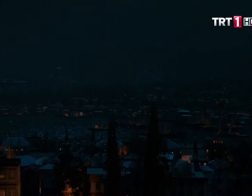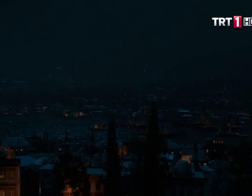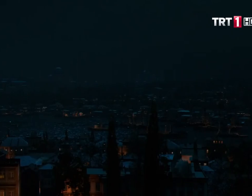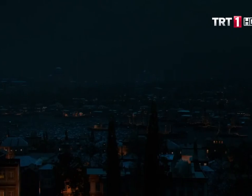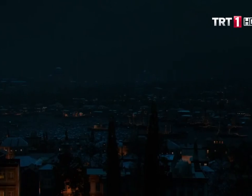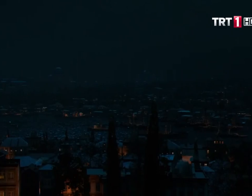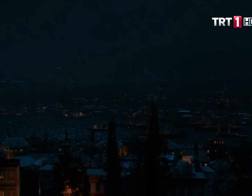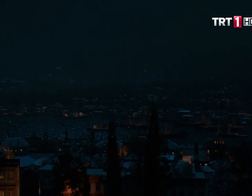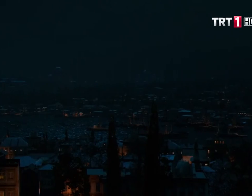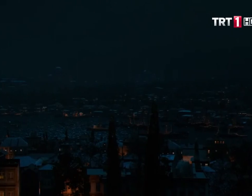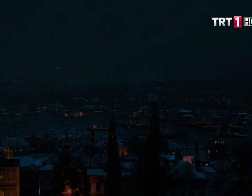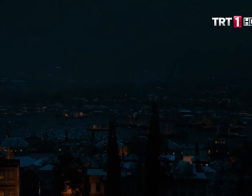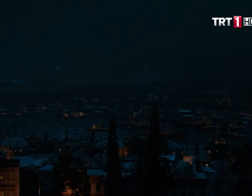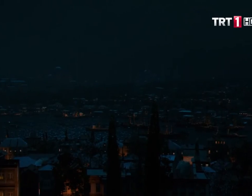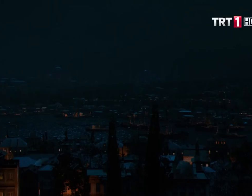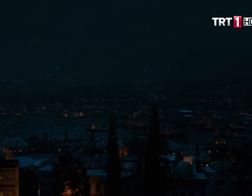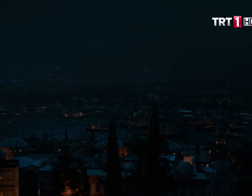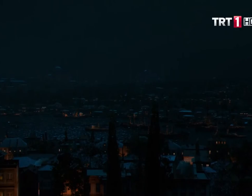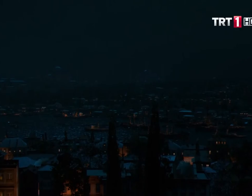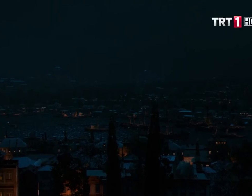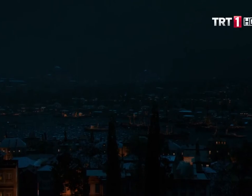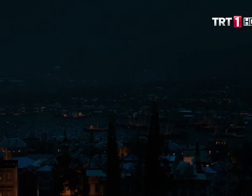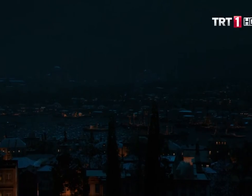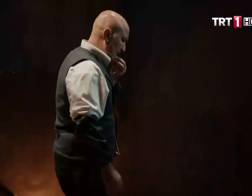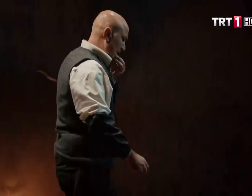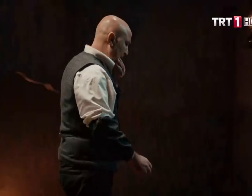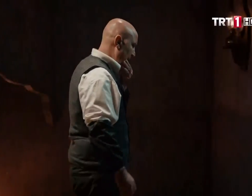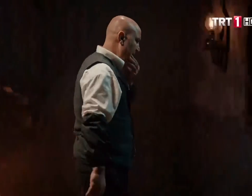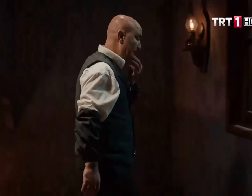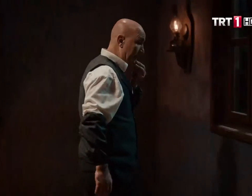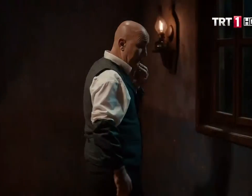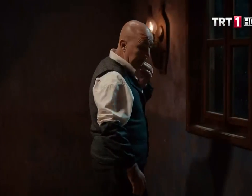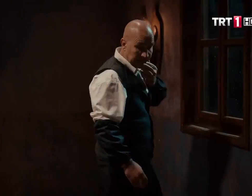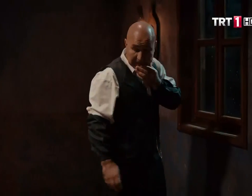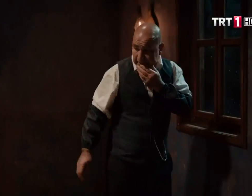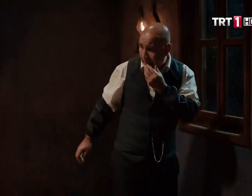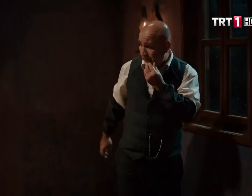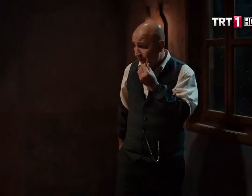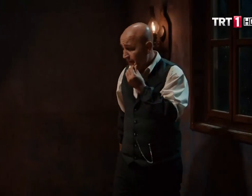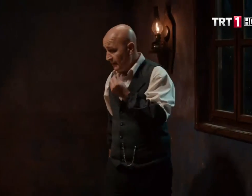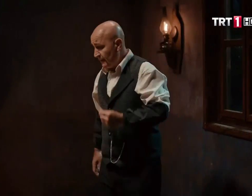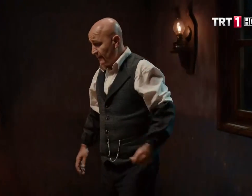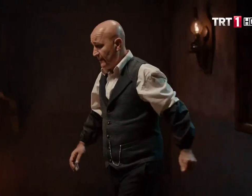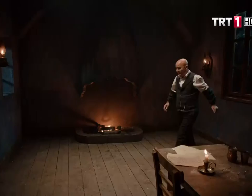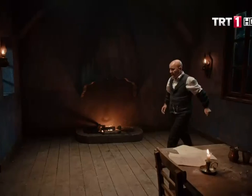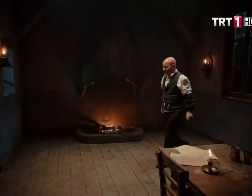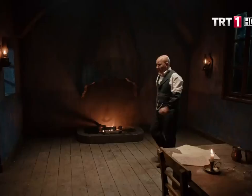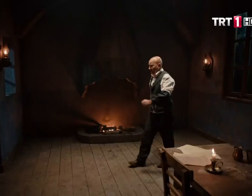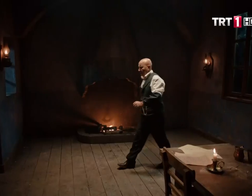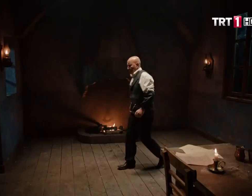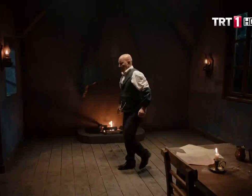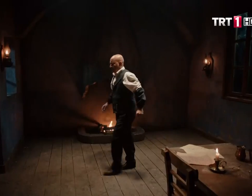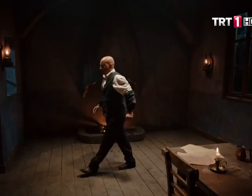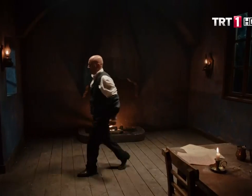Gece vakti alçak kuş bakışı şehir. Artinkel 50'lerinde tıraşlı bir adam üzerinde yelek, kollarında zanaatkarların beyaz gömlek